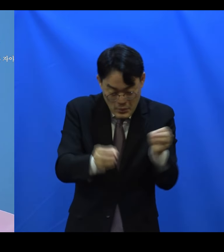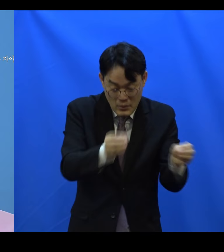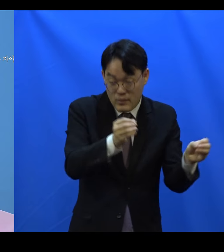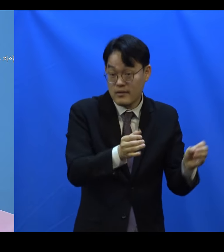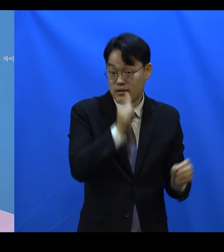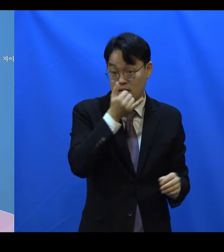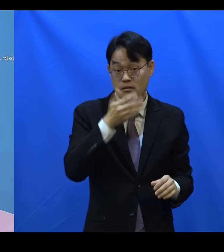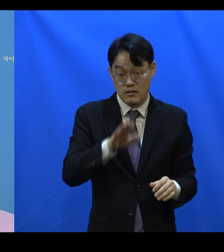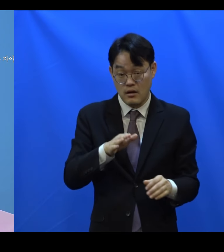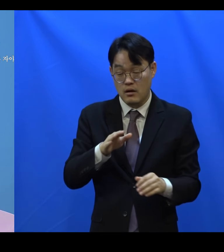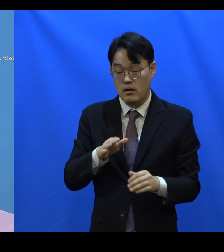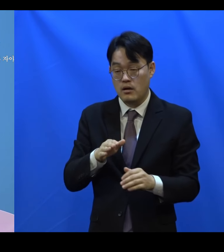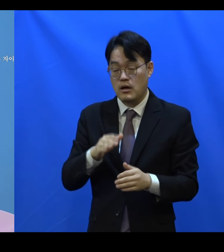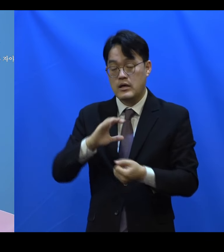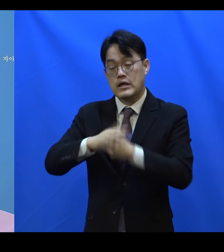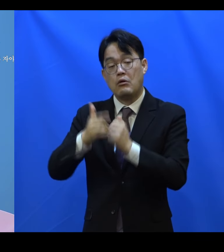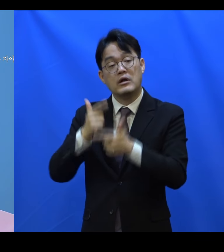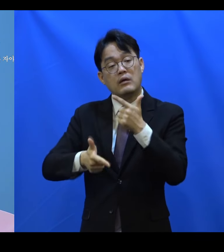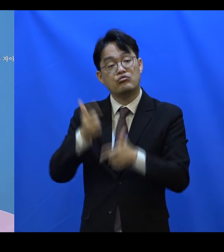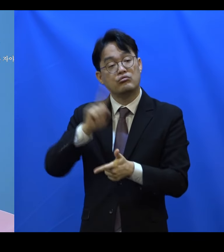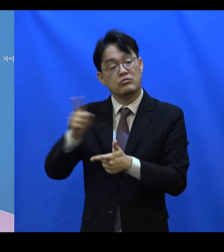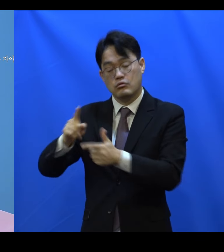특별해요. 탁월하신 그리스도예요.